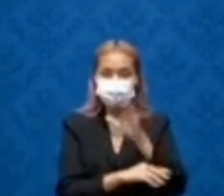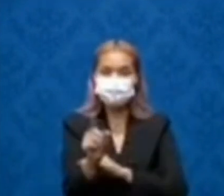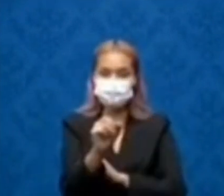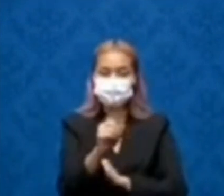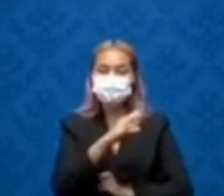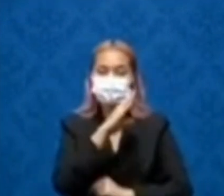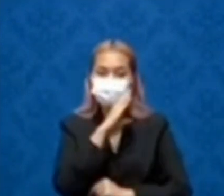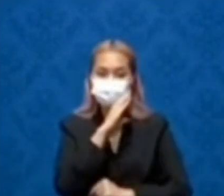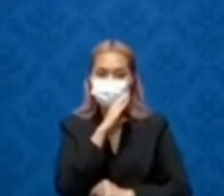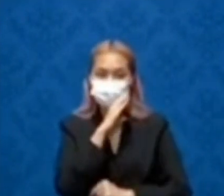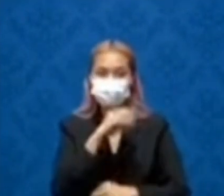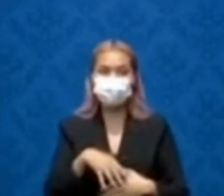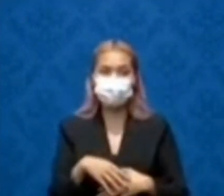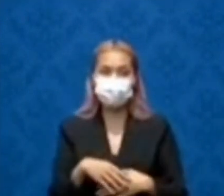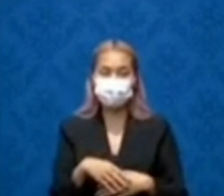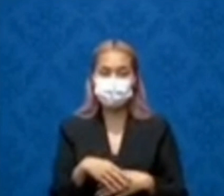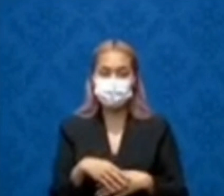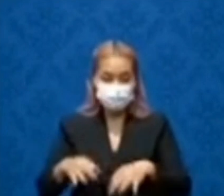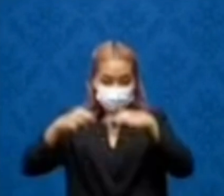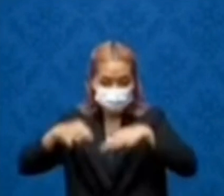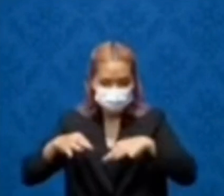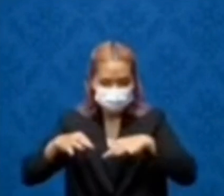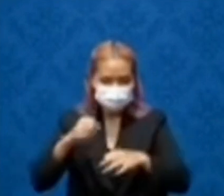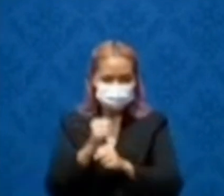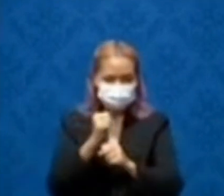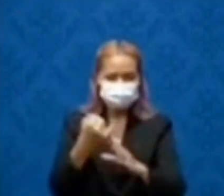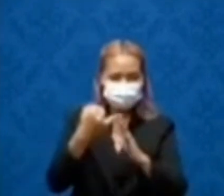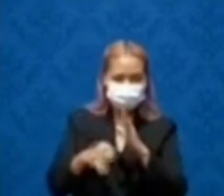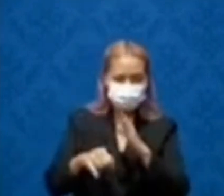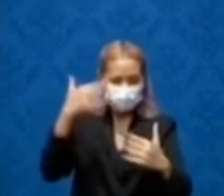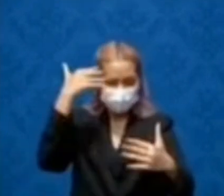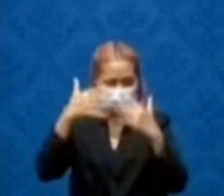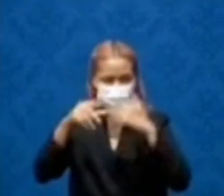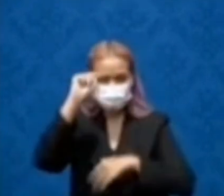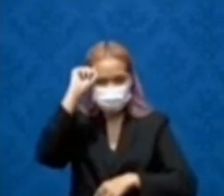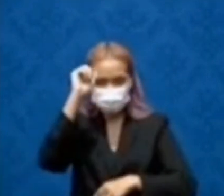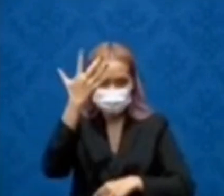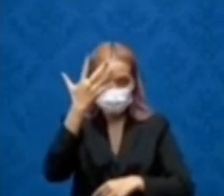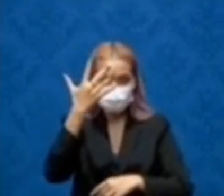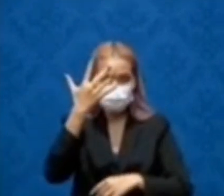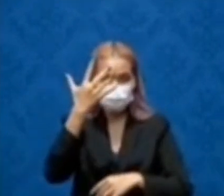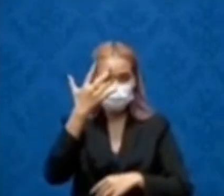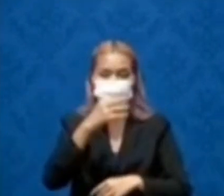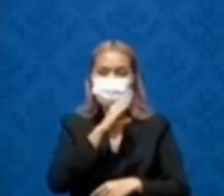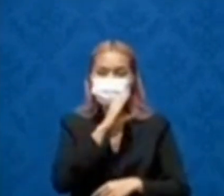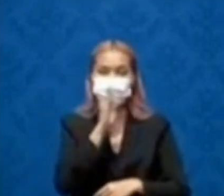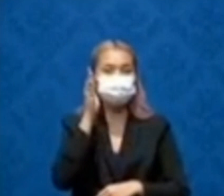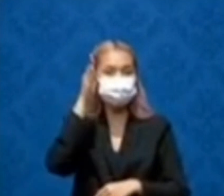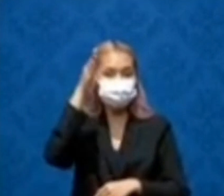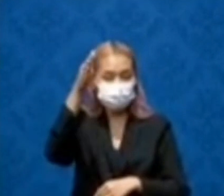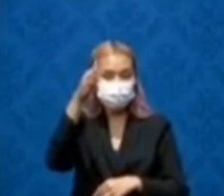ามีคนกล่าวอ้างว่าลงมติผิดพลาดเข้าใจผิดเนี่ยต่อไปนี้เราต้องมาดำเนินการอย่างที่ท่านประธานได้ทำอ